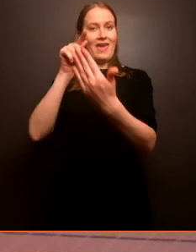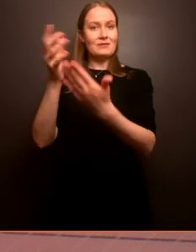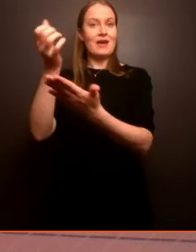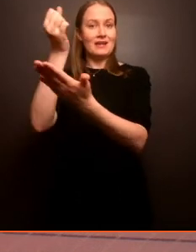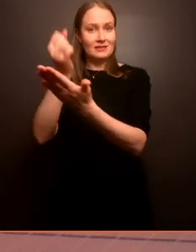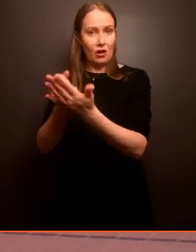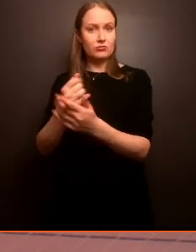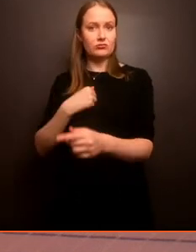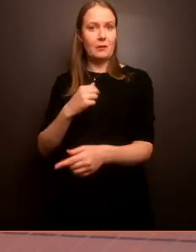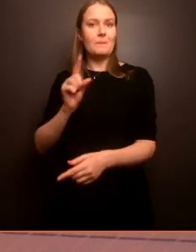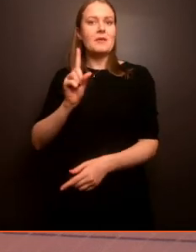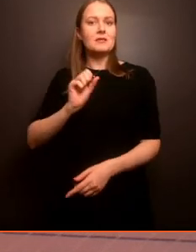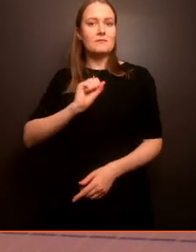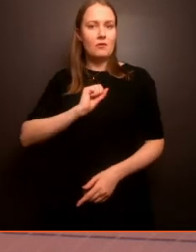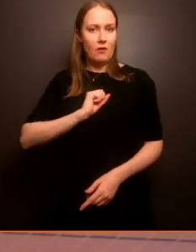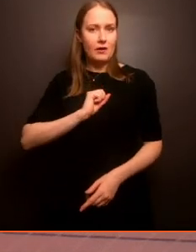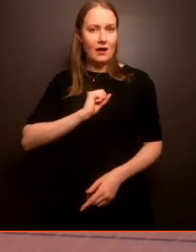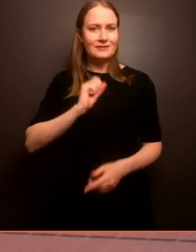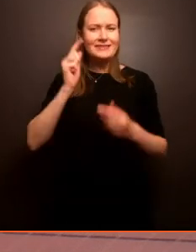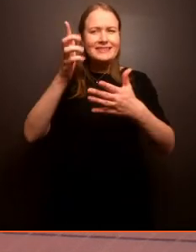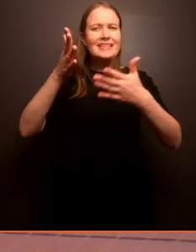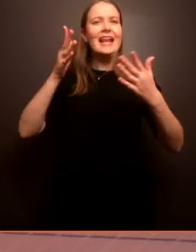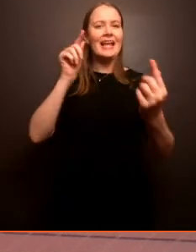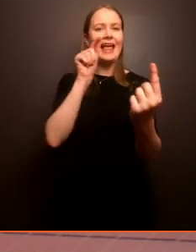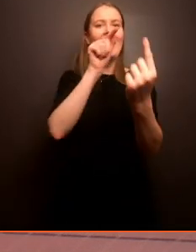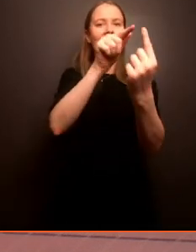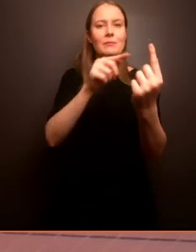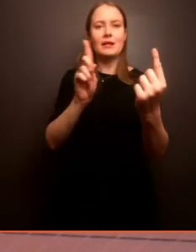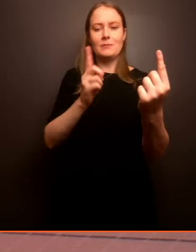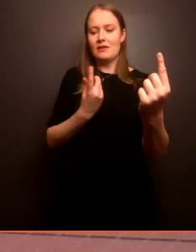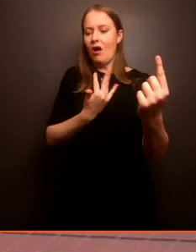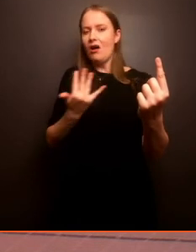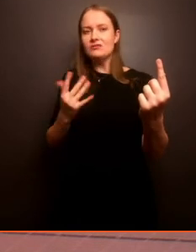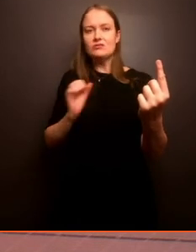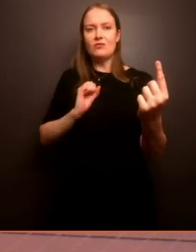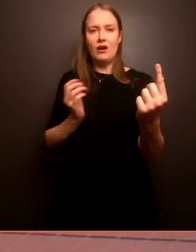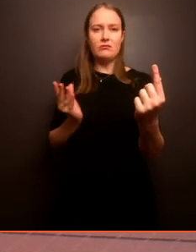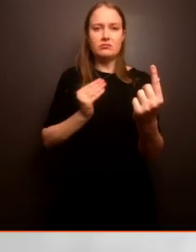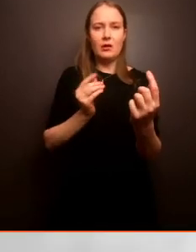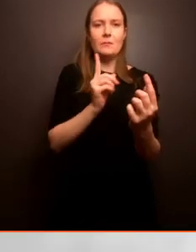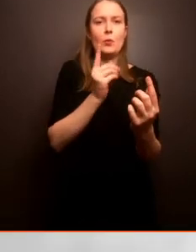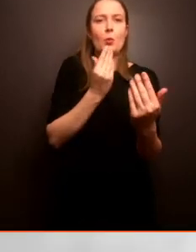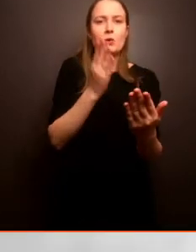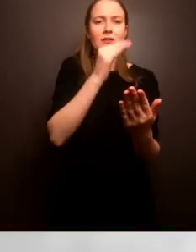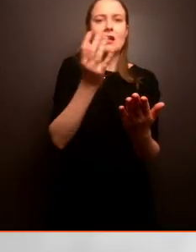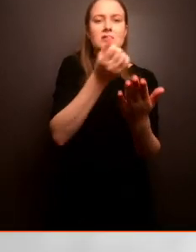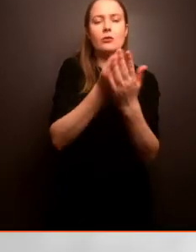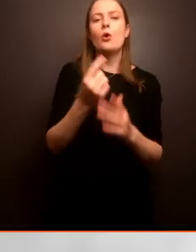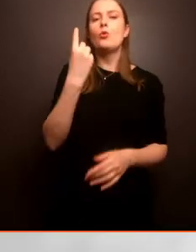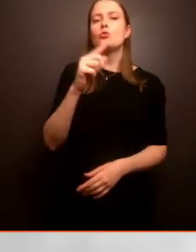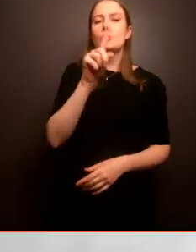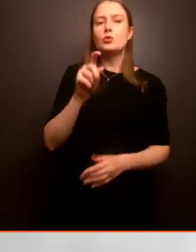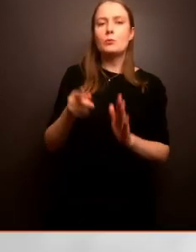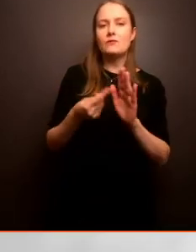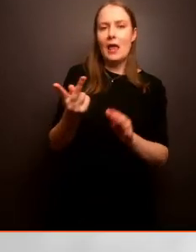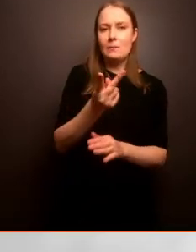teadmine eesmärkide osas ja vahendid. Absoluutselt, mida mul vaja on, et ma saan seda teha. Just. Üks küsimus veel teile mõlemale. Mulle tundub,